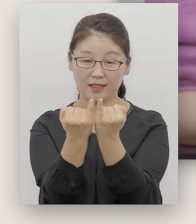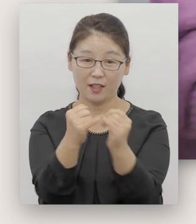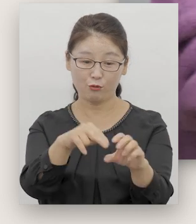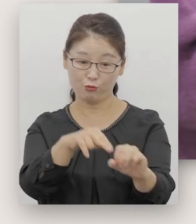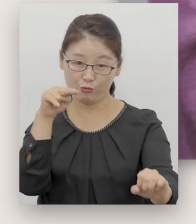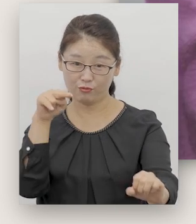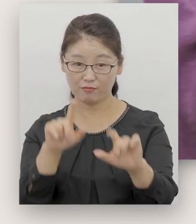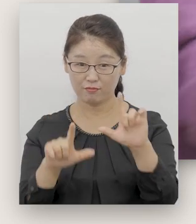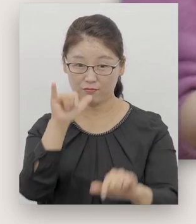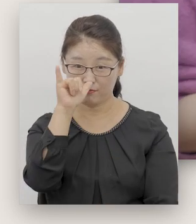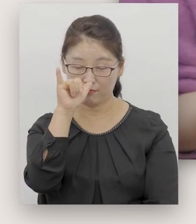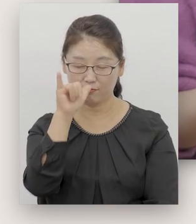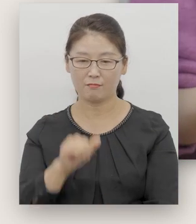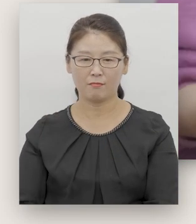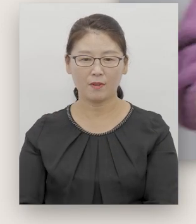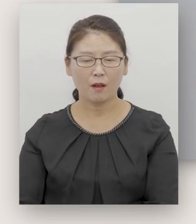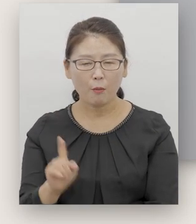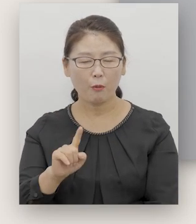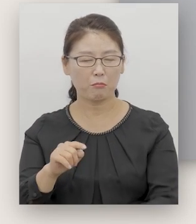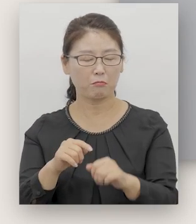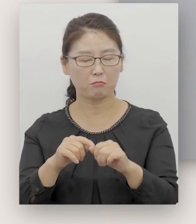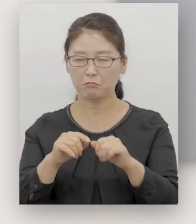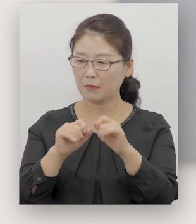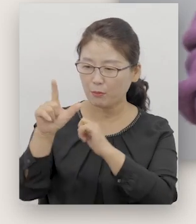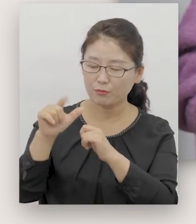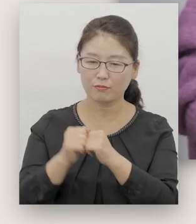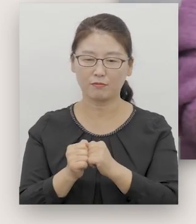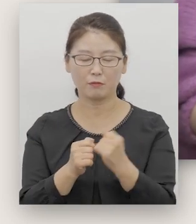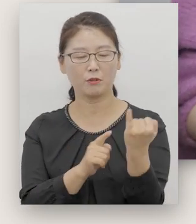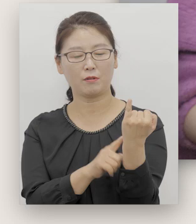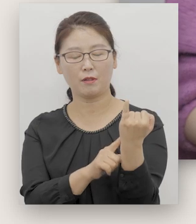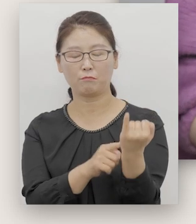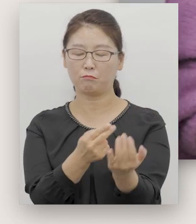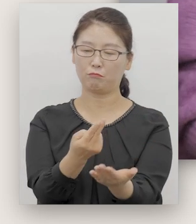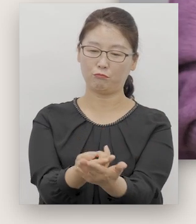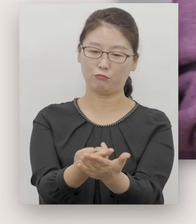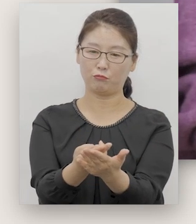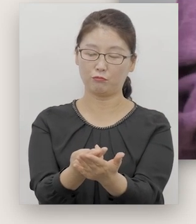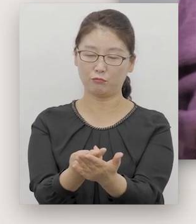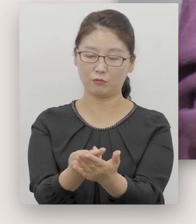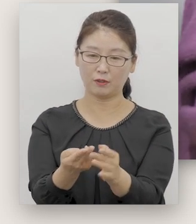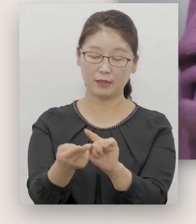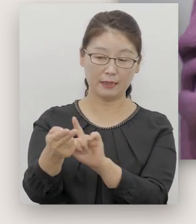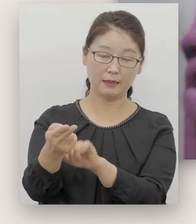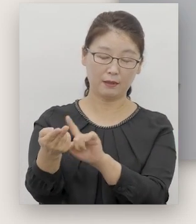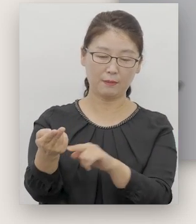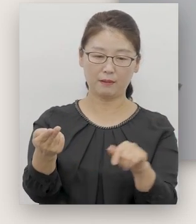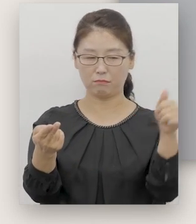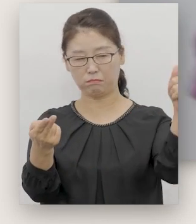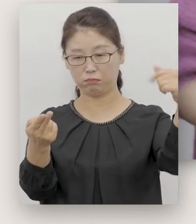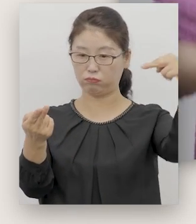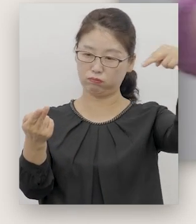누워서 남성의 시선을 소극적으로 받는, 이제 그런 대상이 되는 누드에 익숙해져 있는 많은 사람들에게,